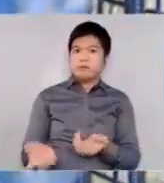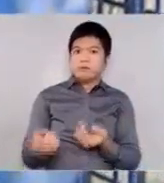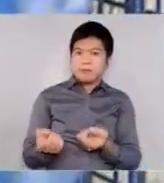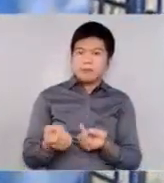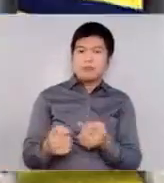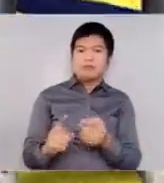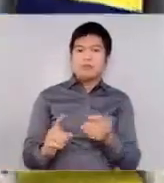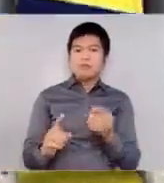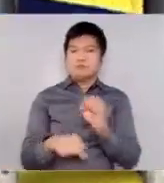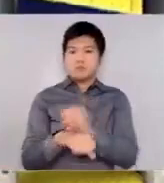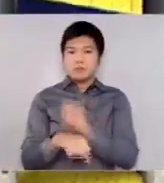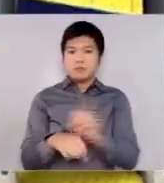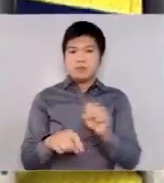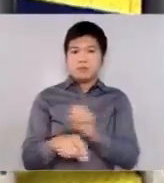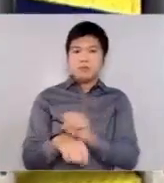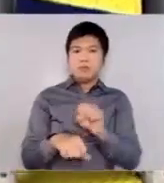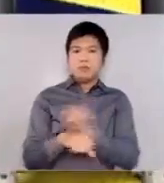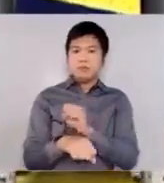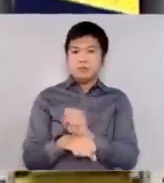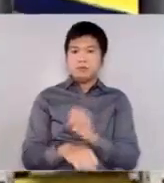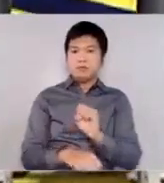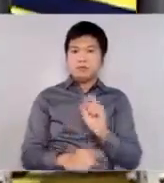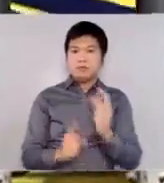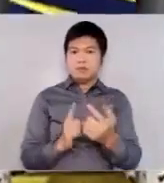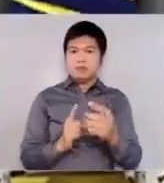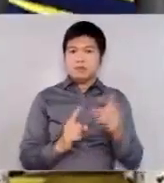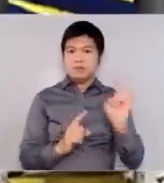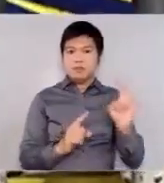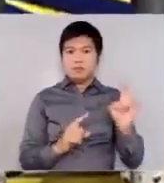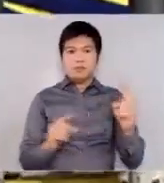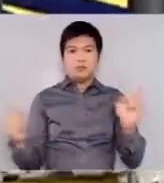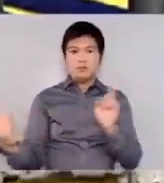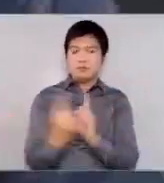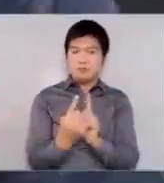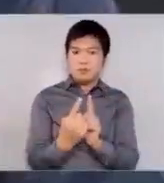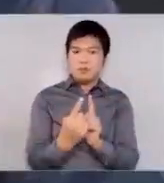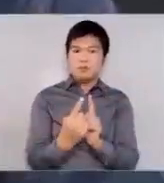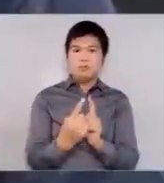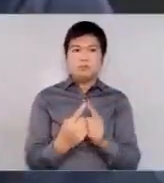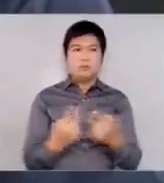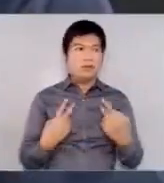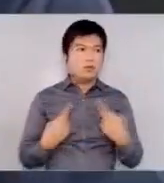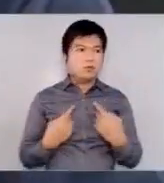social media para kumbinsin sila makipagkita. Mayroong malaking sahod.